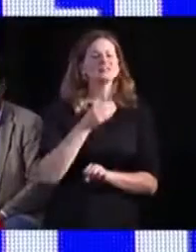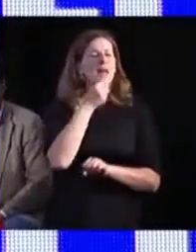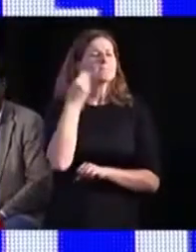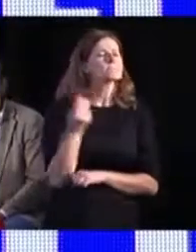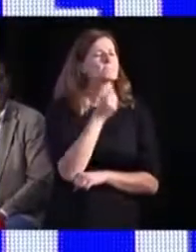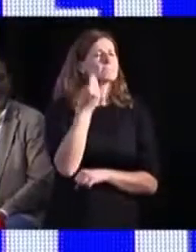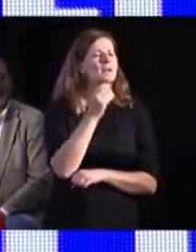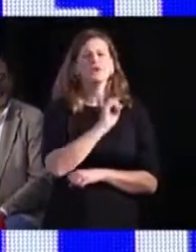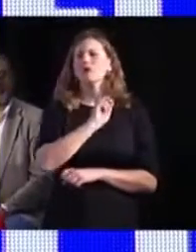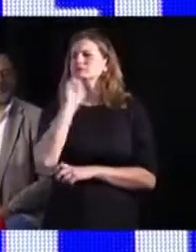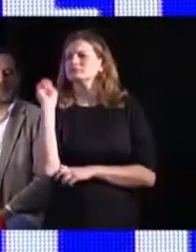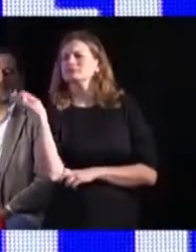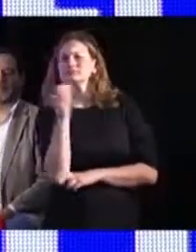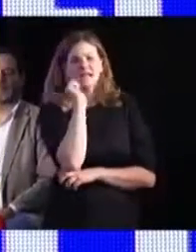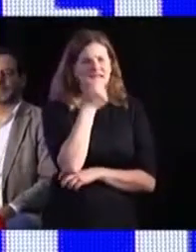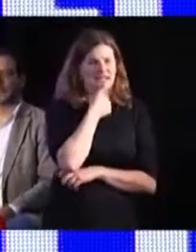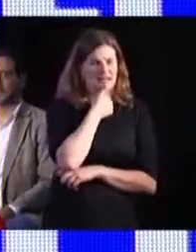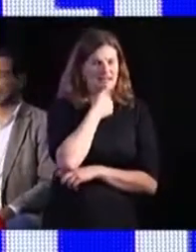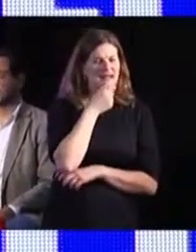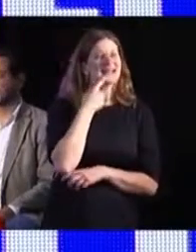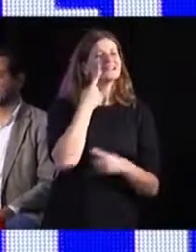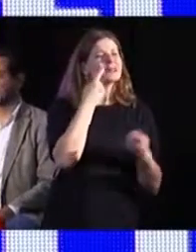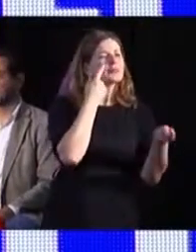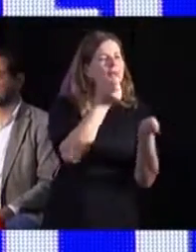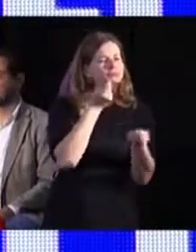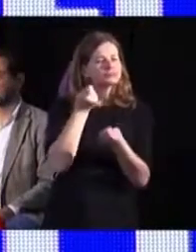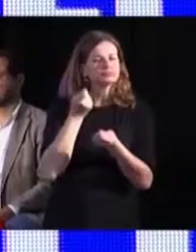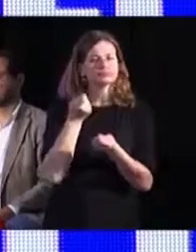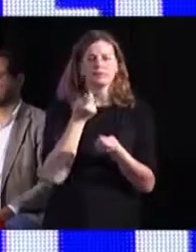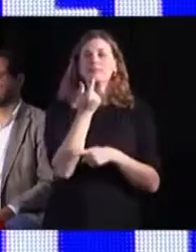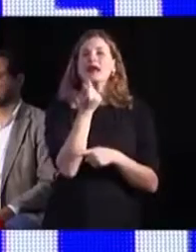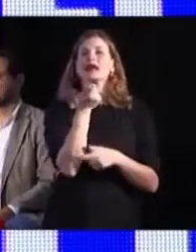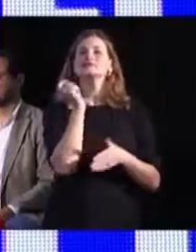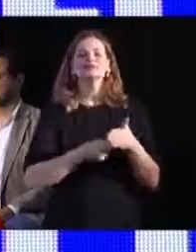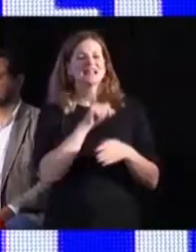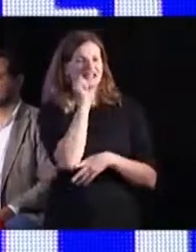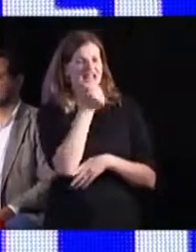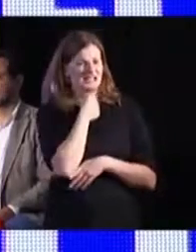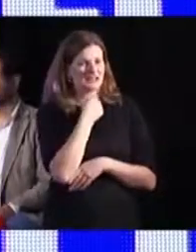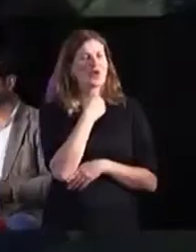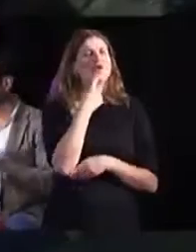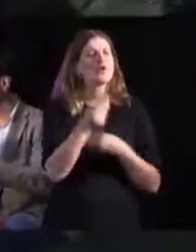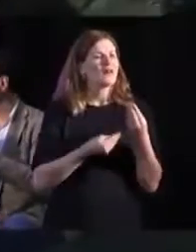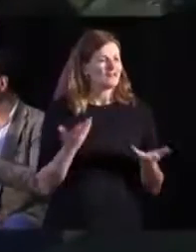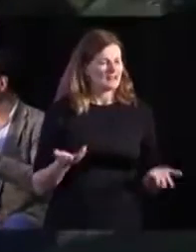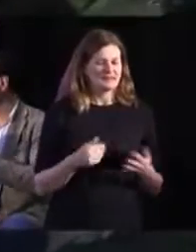qui ha defensat millor que ningú que regulessin els preus del lloguer com la Lucía Martín al Congrés? Qui? Qui?